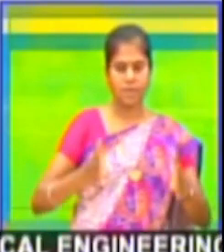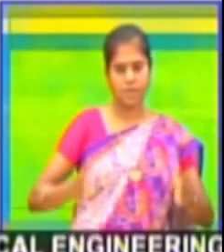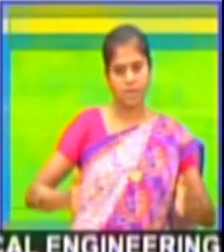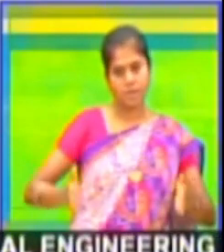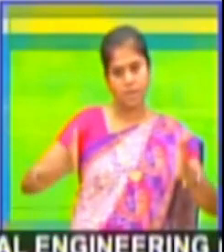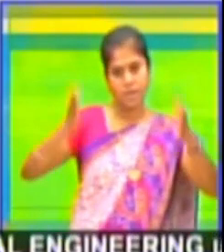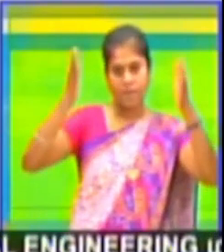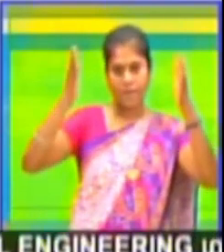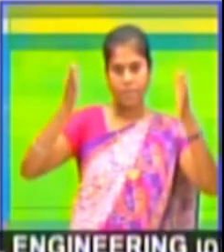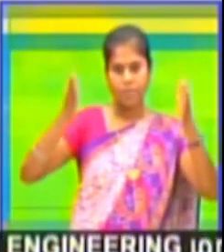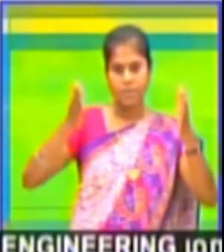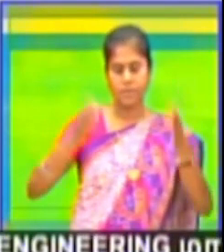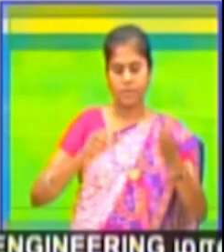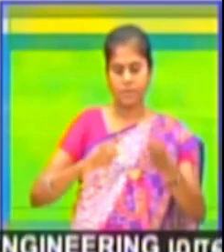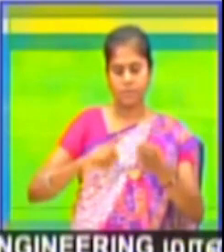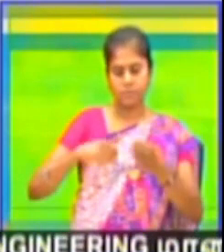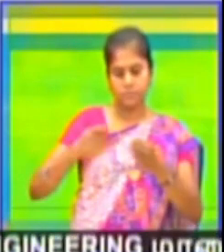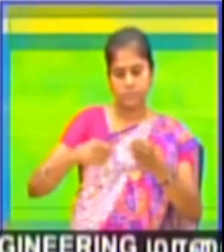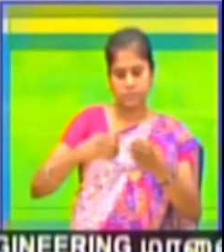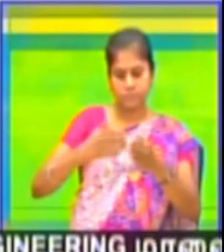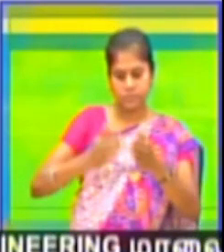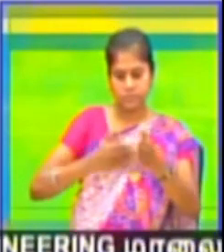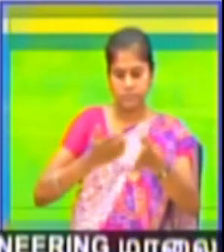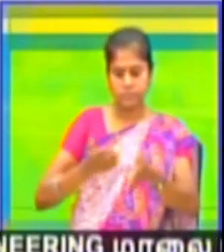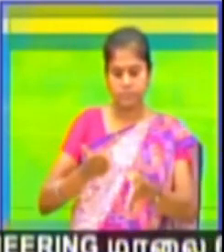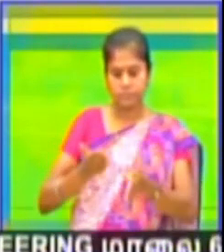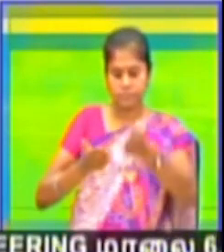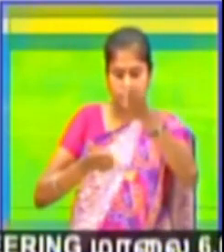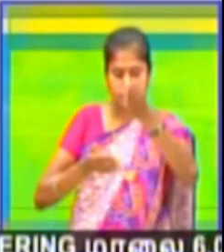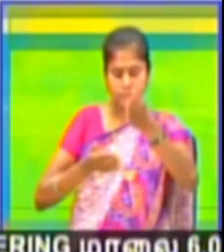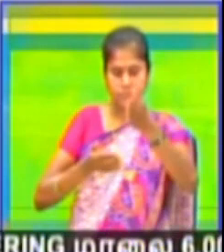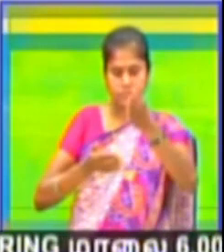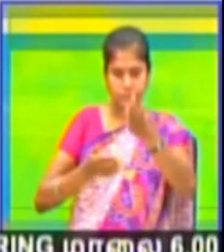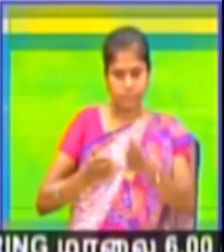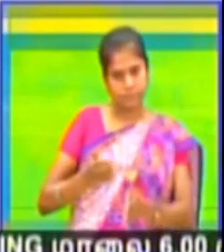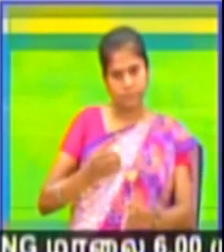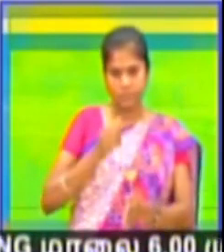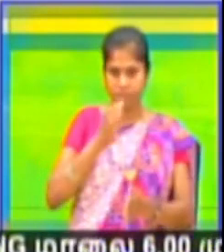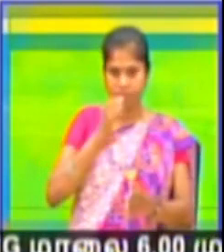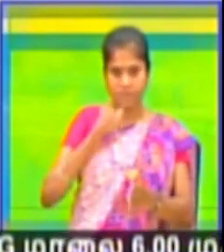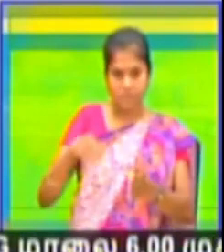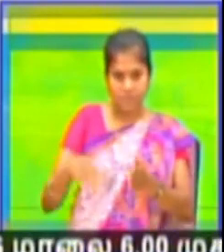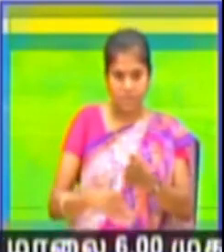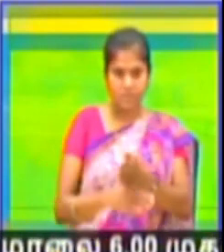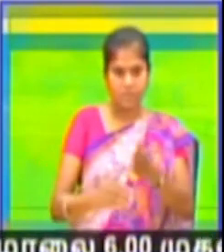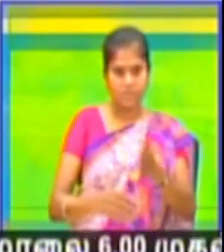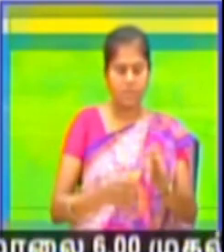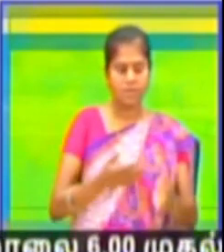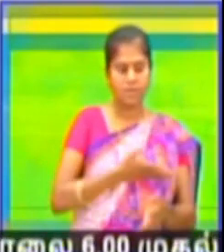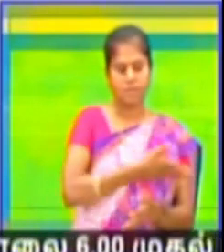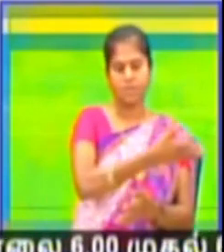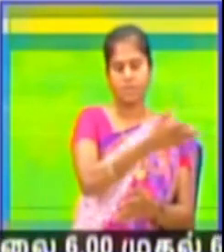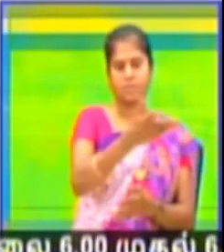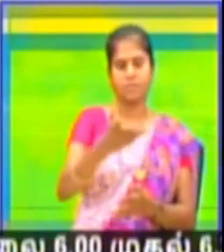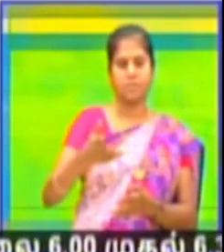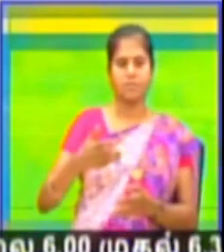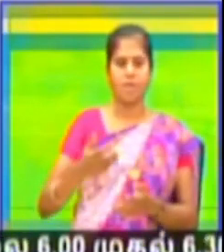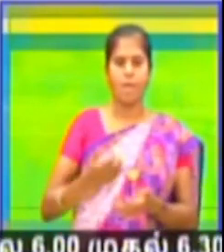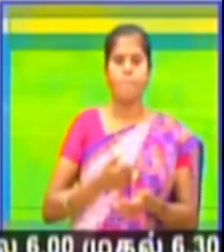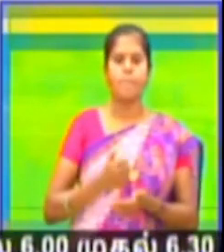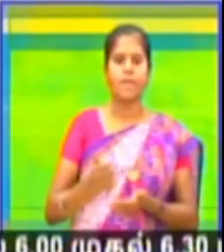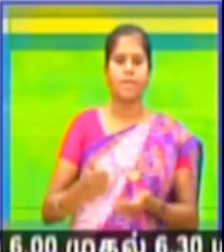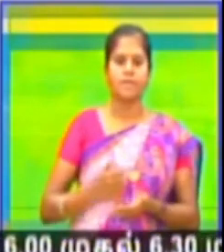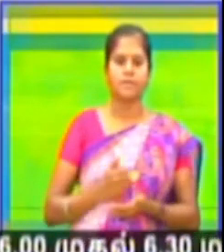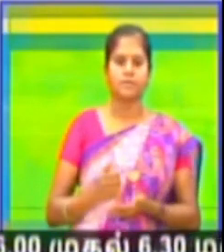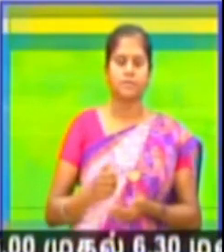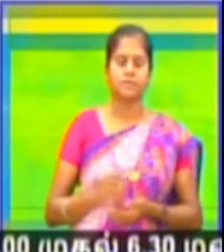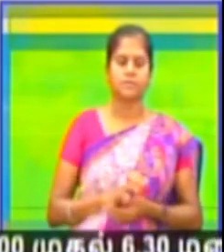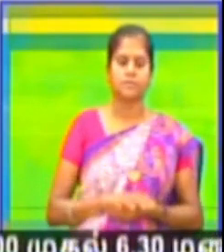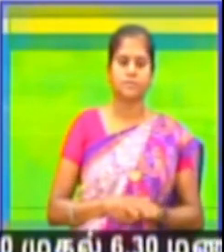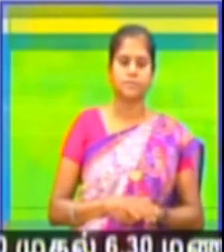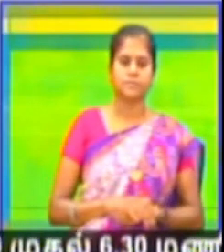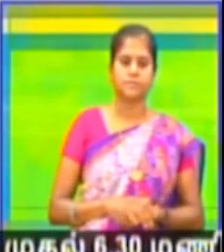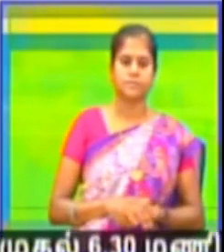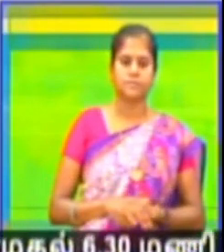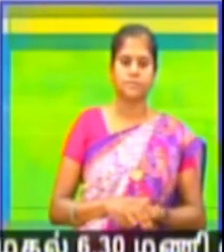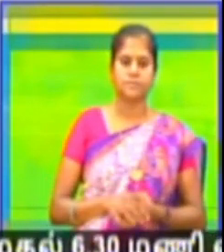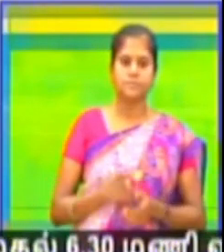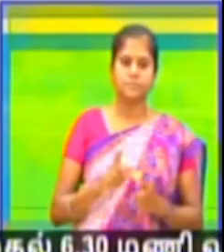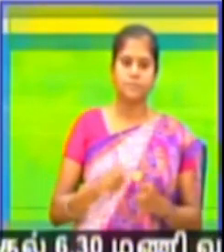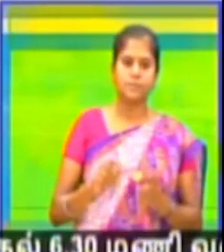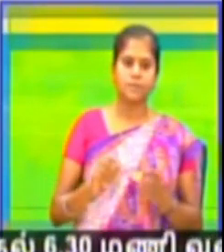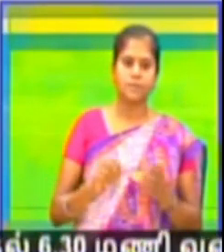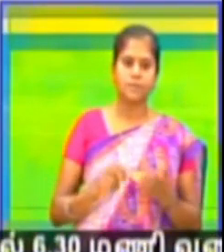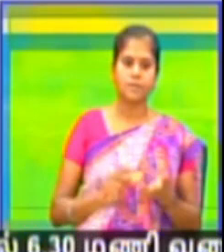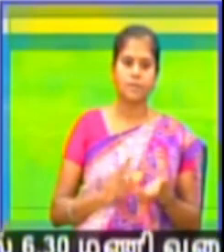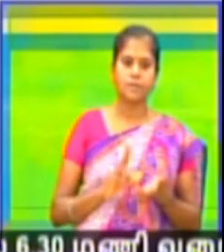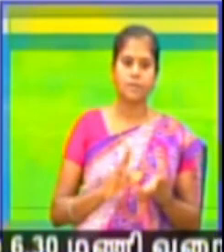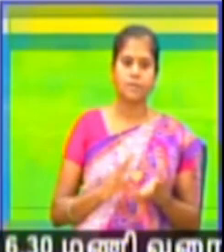மின் உற்பத்திக்கும் பயன்படுத்துகிறாங்க. அடுத்தபடியாக நம்ம பார்க்க போகிறது யூகான் ஆறு. இது மேற்கு மலைத்தொடர் வடமேற்கு பகுதியில் உருவாகுது.